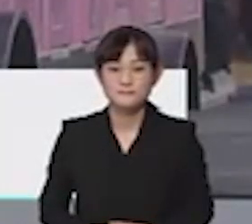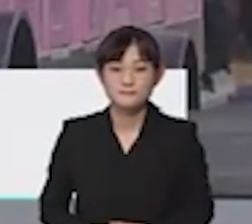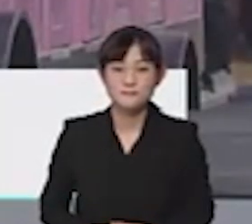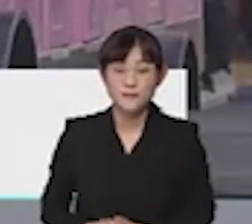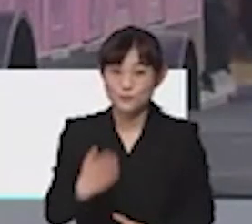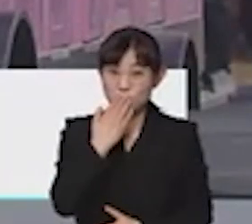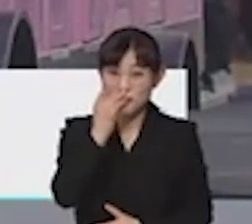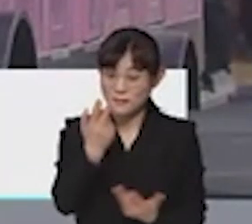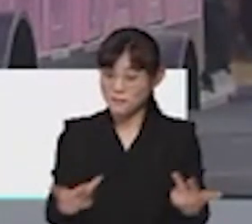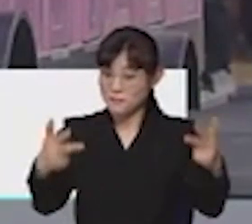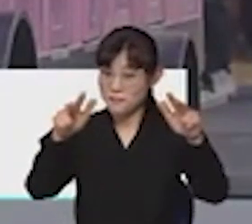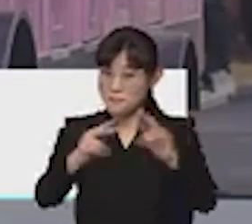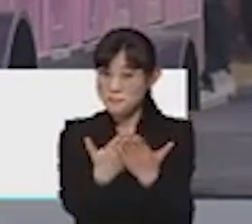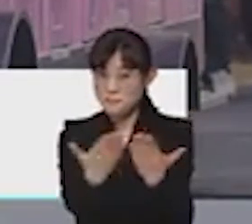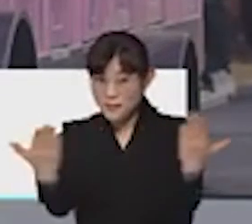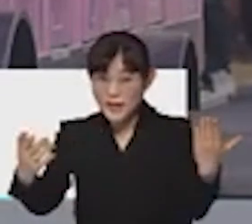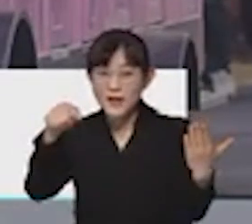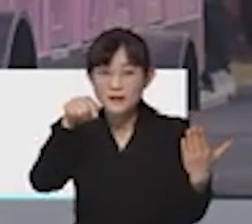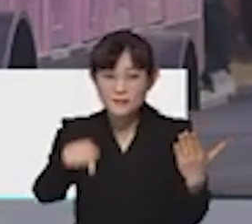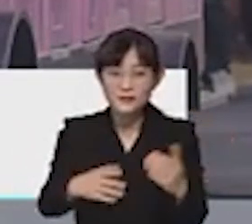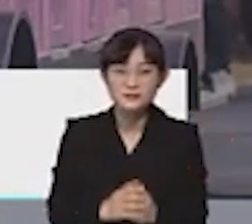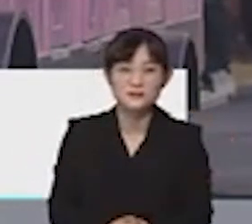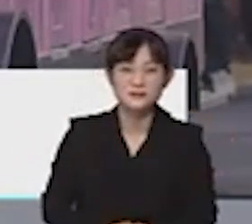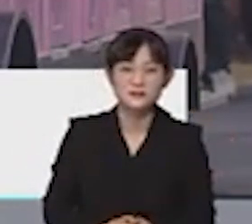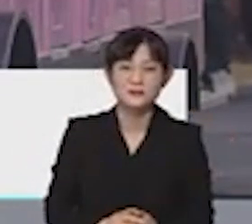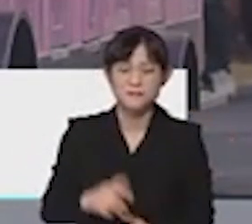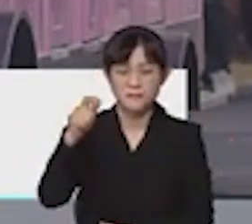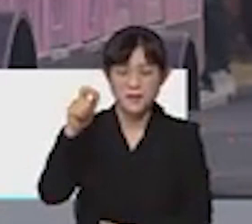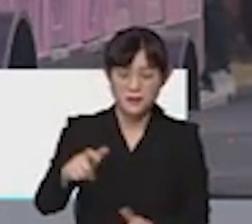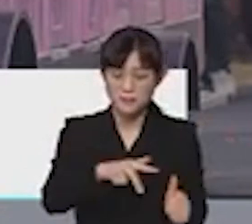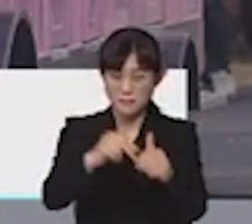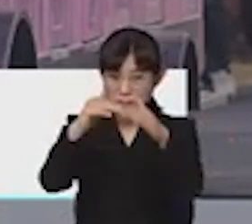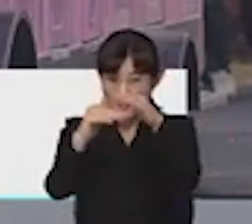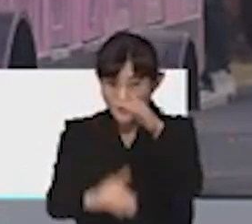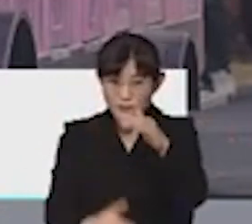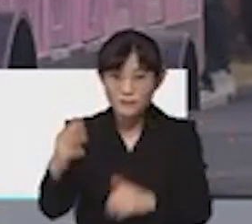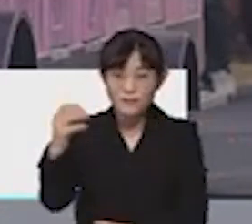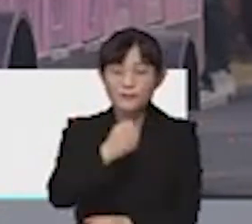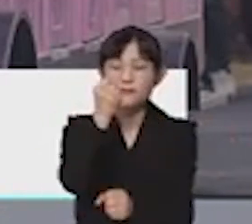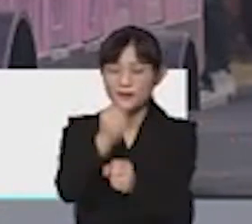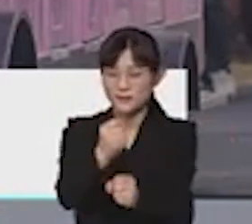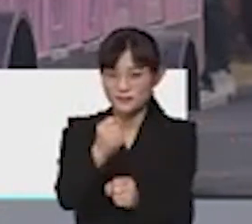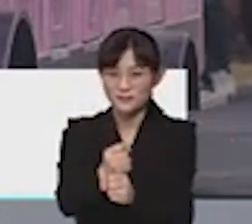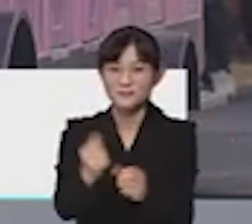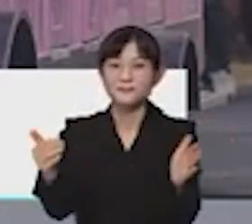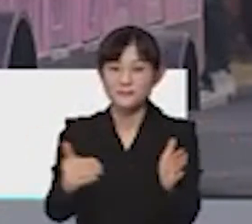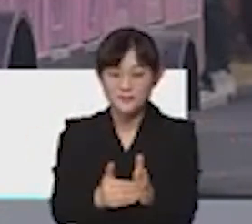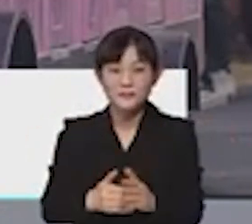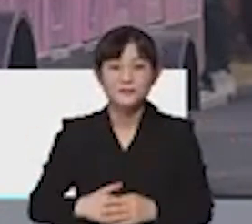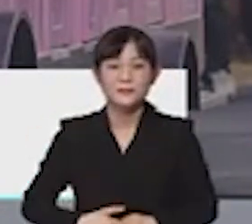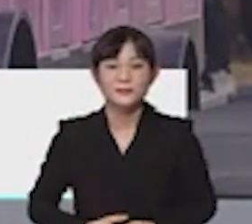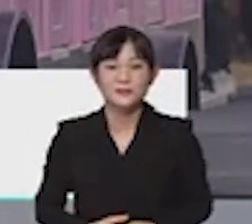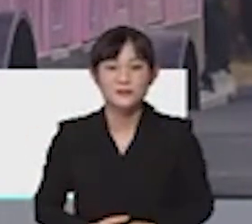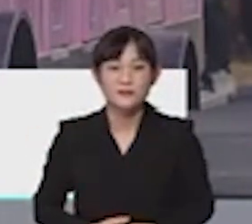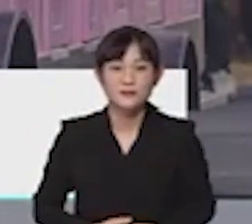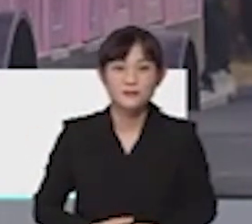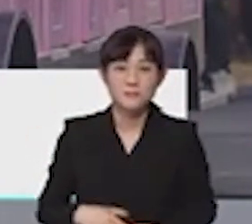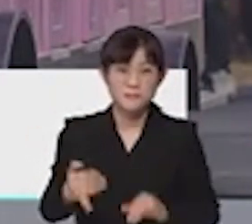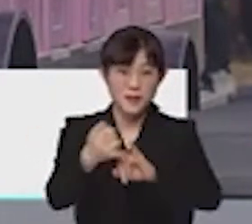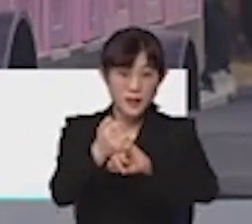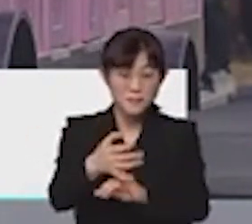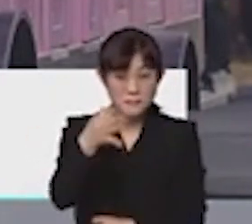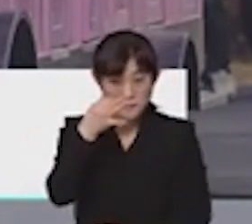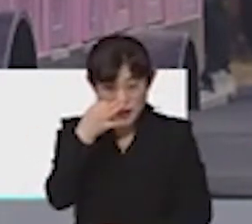이처럼 순천만 국제정원 박람회는 더욱 강력해진 콘텐츠로 무장해 관람객들을 맞이할 예정인데요. 꼭 봐야 할